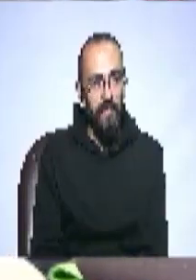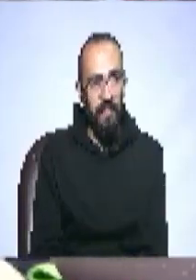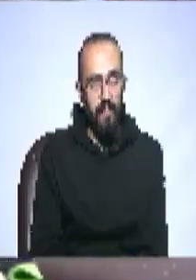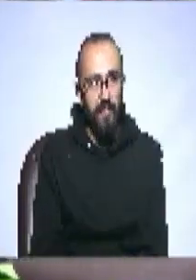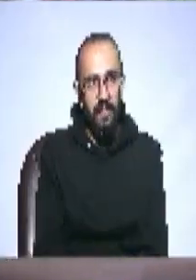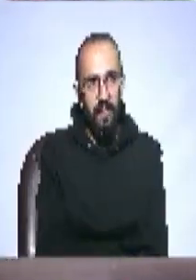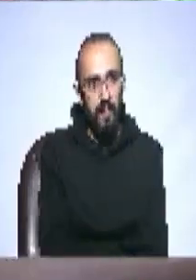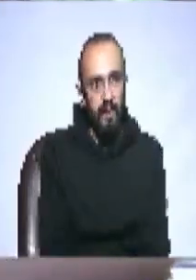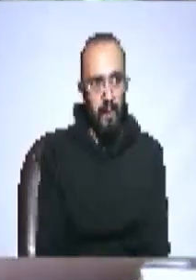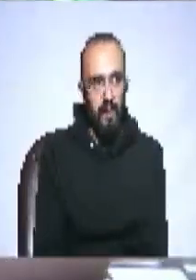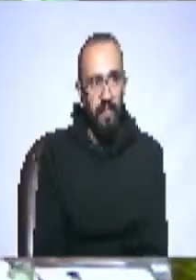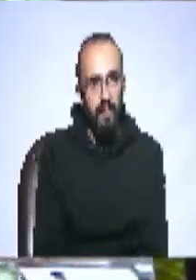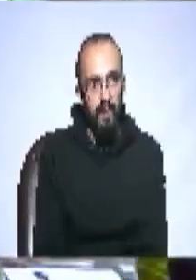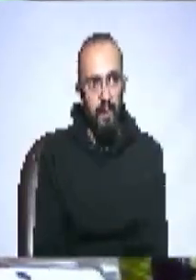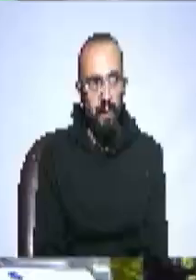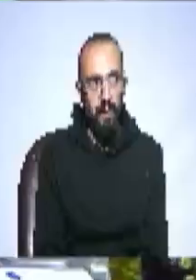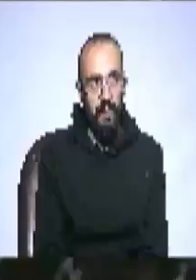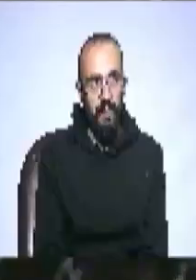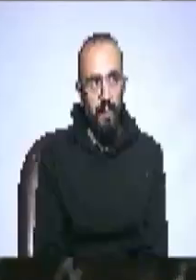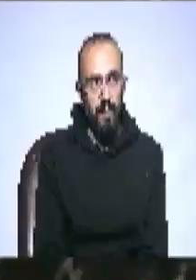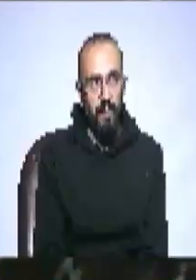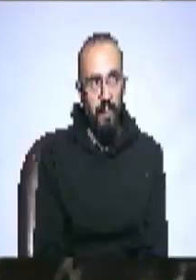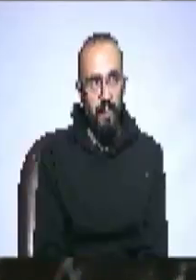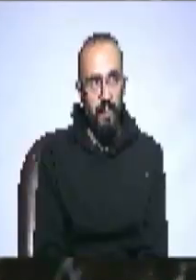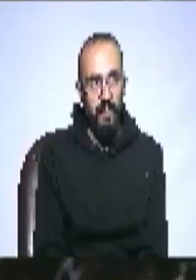طيب نعمل دي بقى، نحط دي كده.